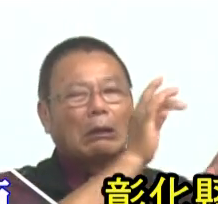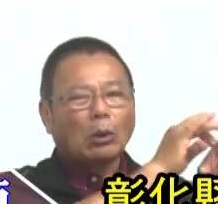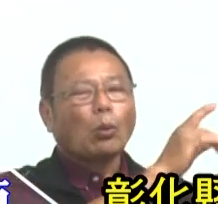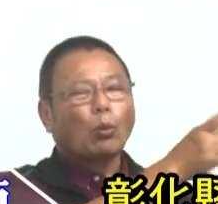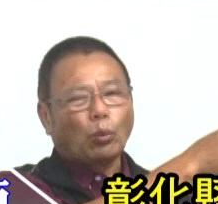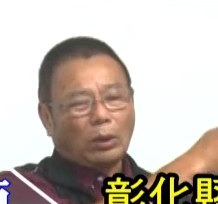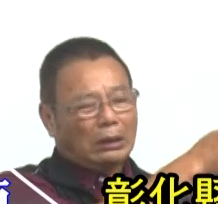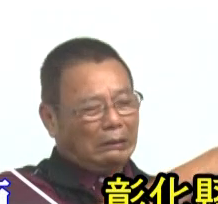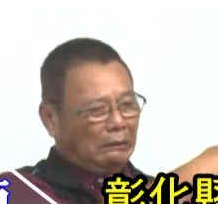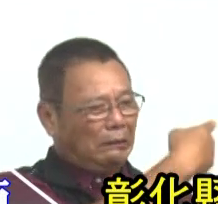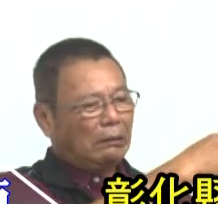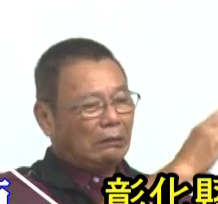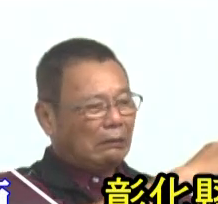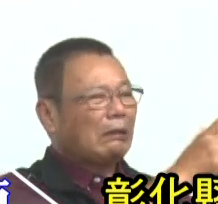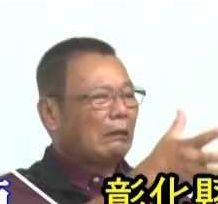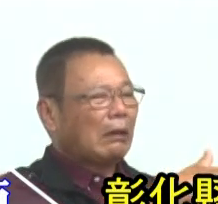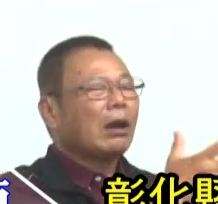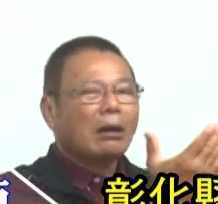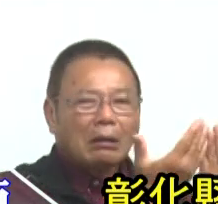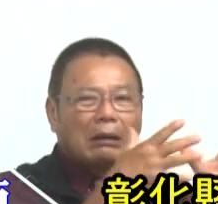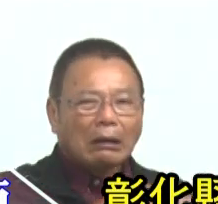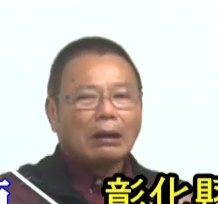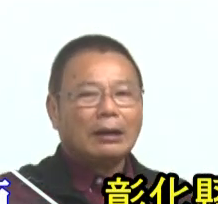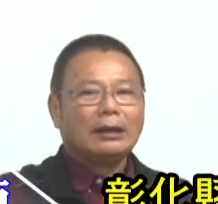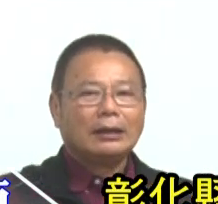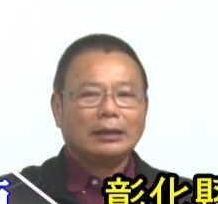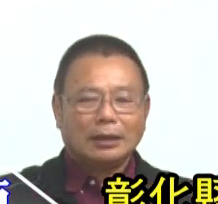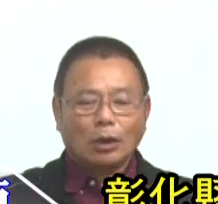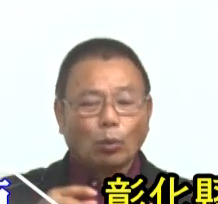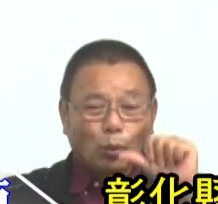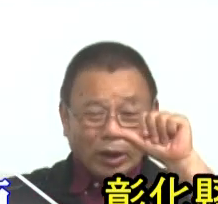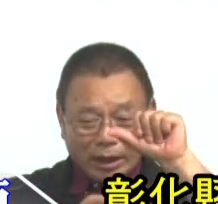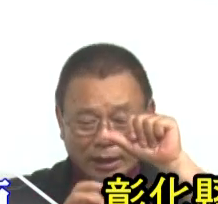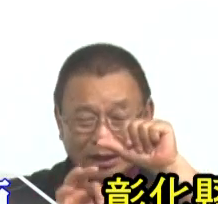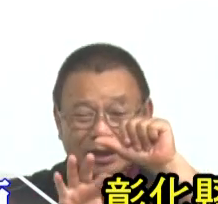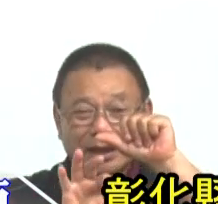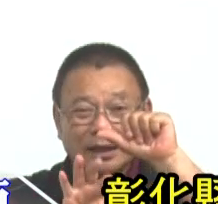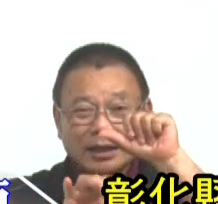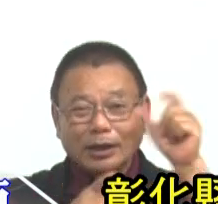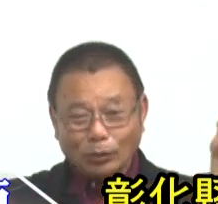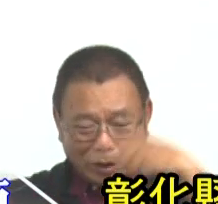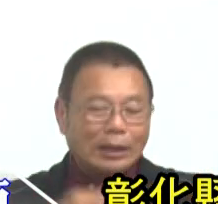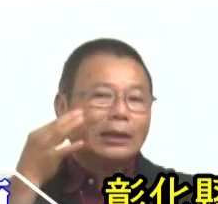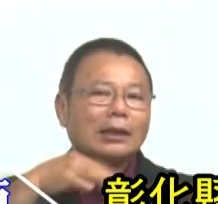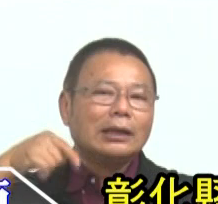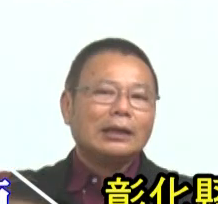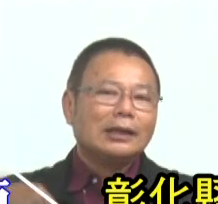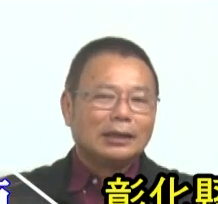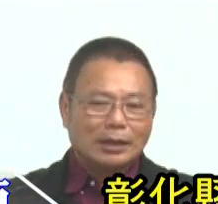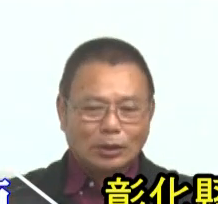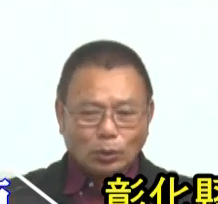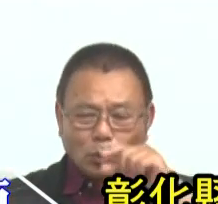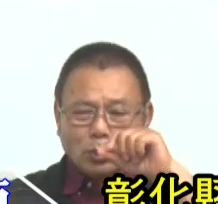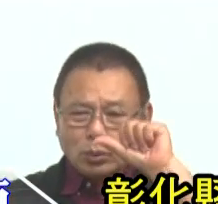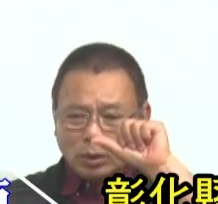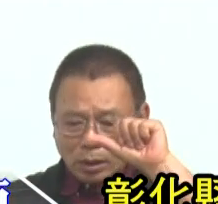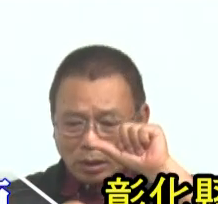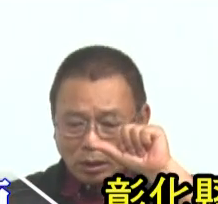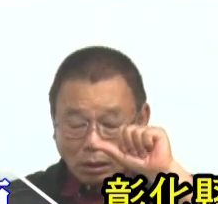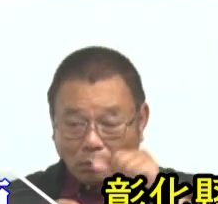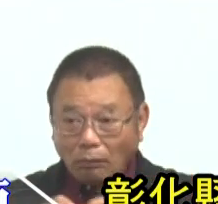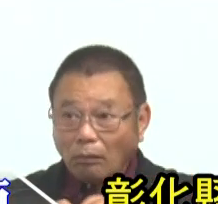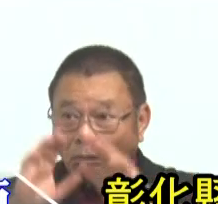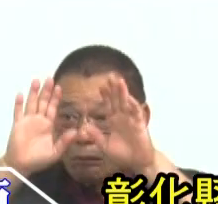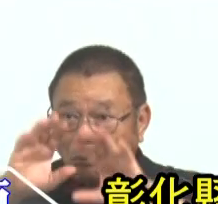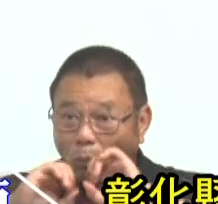案，他同一个教室，然后他5月14呢就返回了彰化，然后他到5月20才看到学校的公